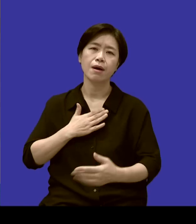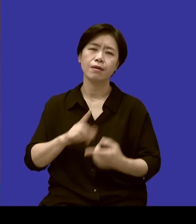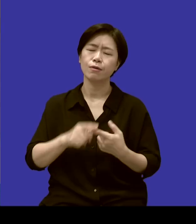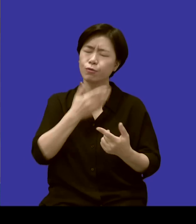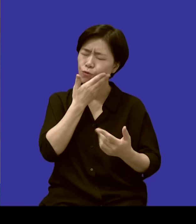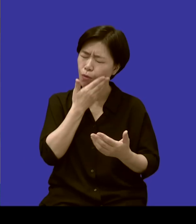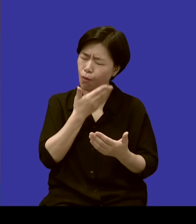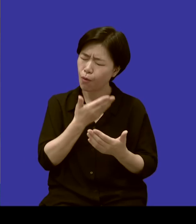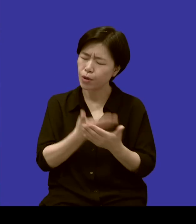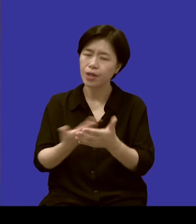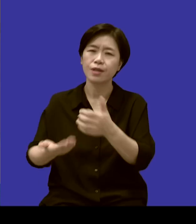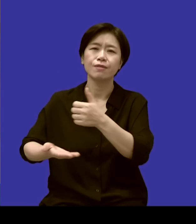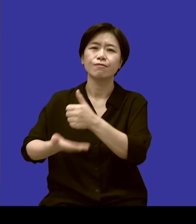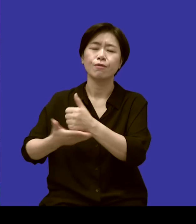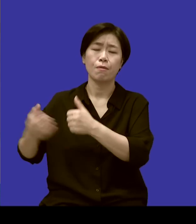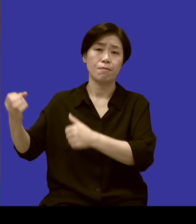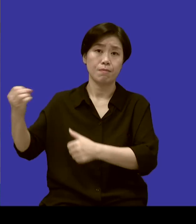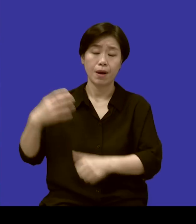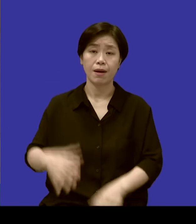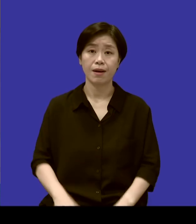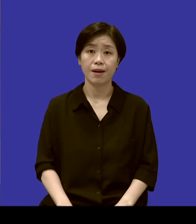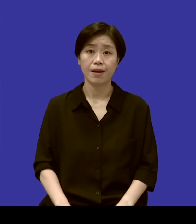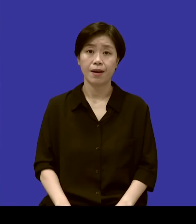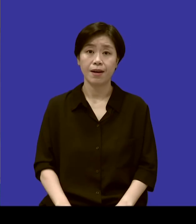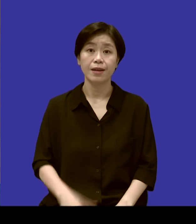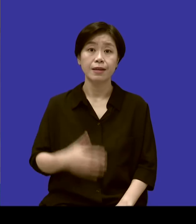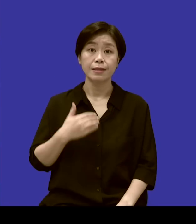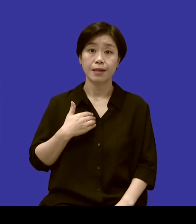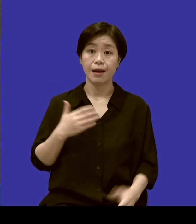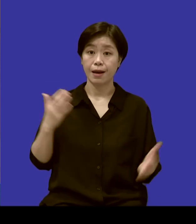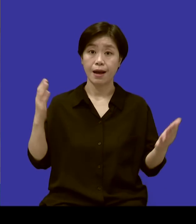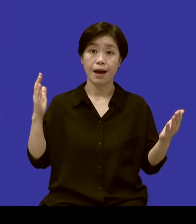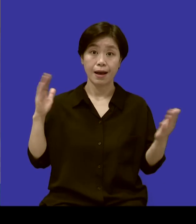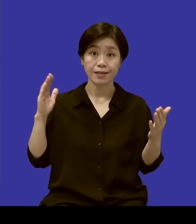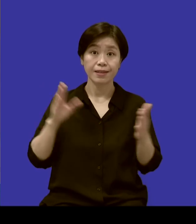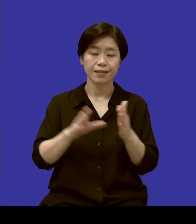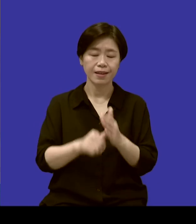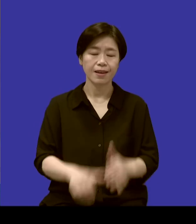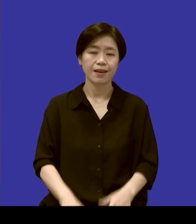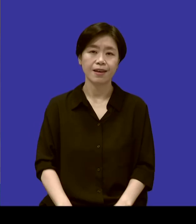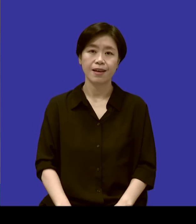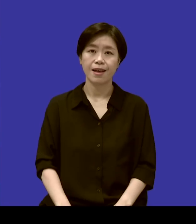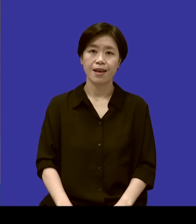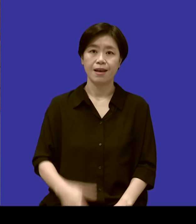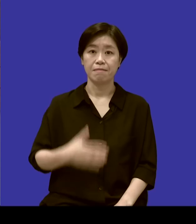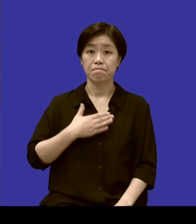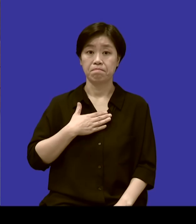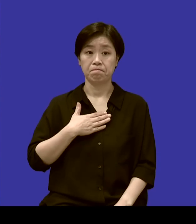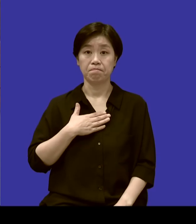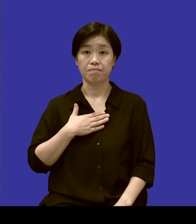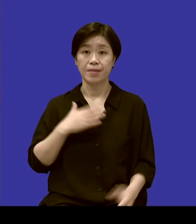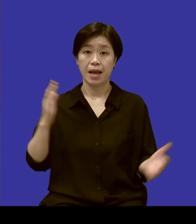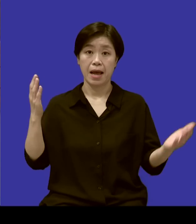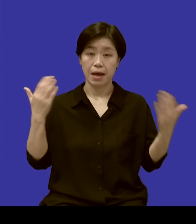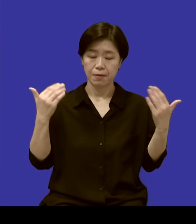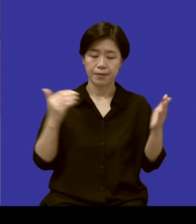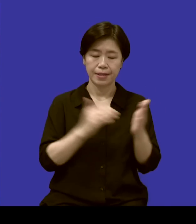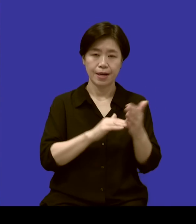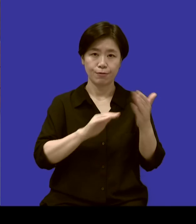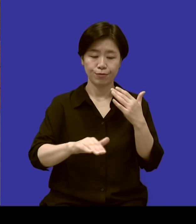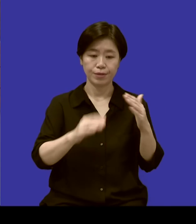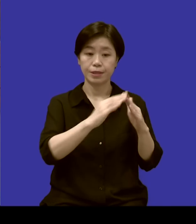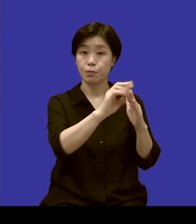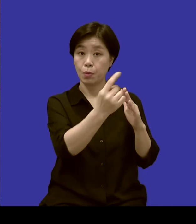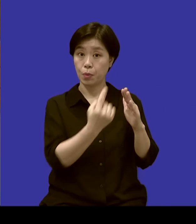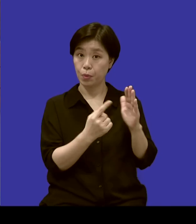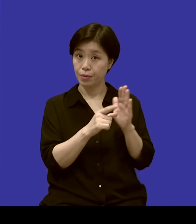아버지는 내가 이제 학교 때 예. 끝나고 이제 집에 가면은 남학생들이 줄줄이 옛날에는 막 쫓아오고 이랬잖아요. 그렇죠. 인기 많으셨을 거 아니에요? 그래서